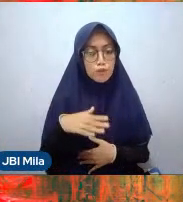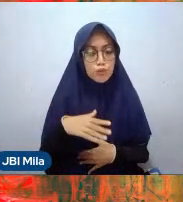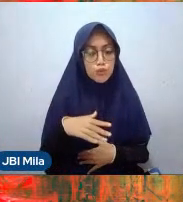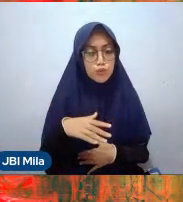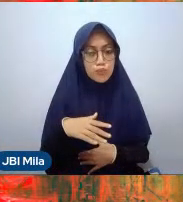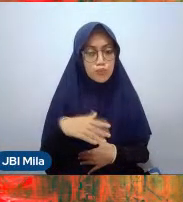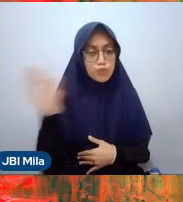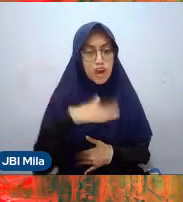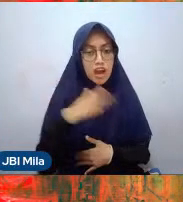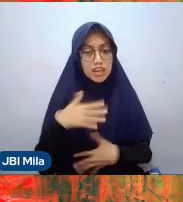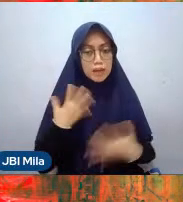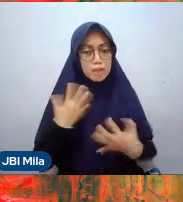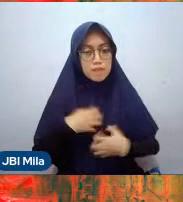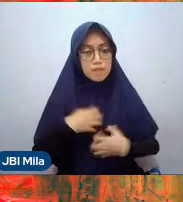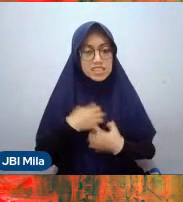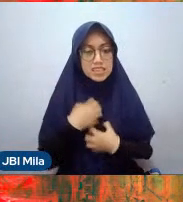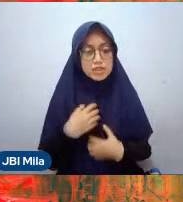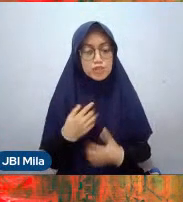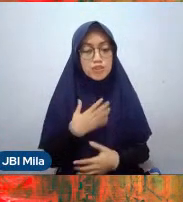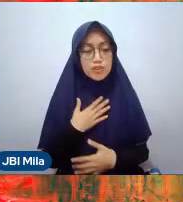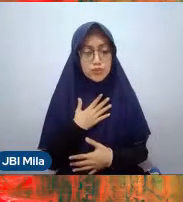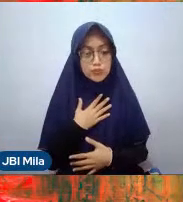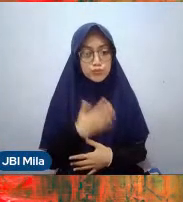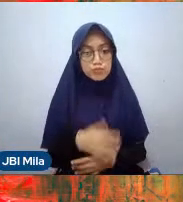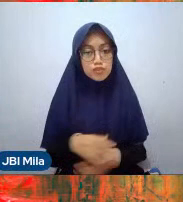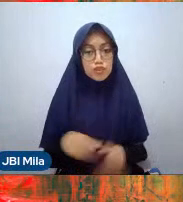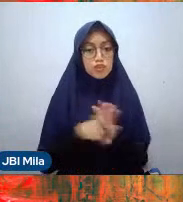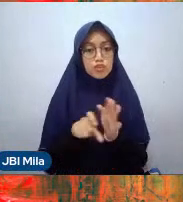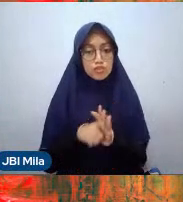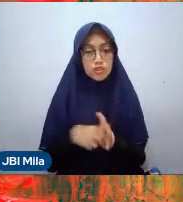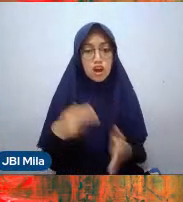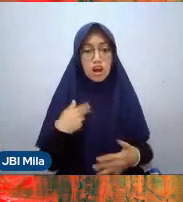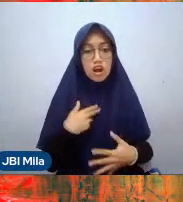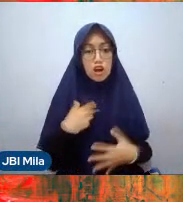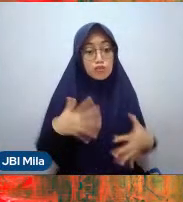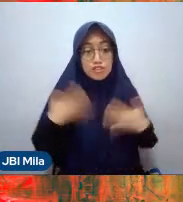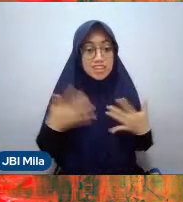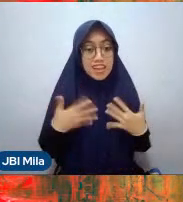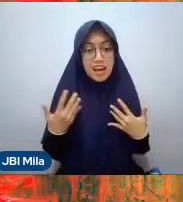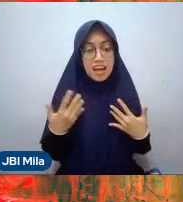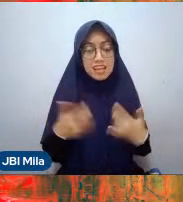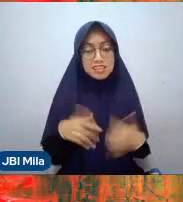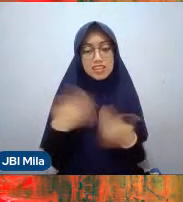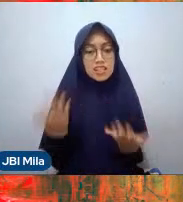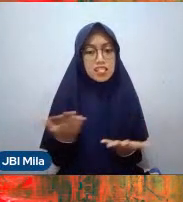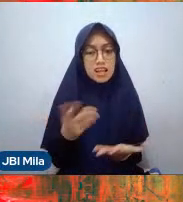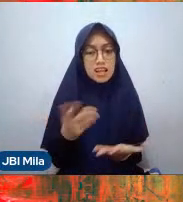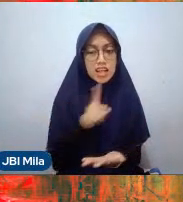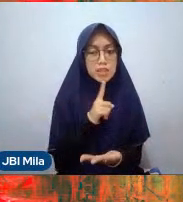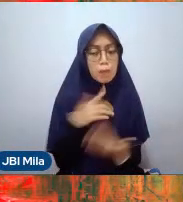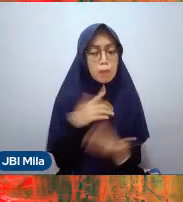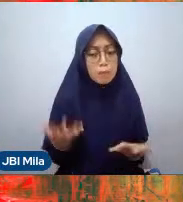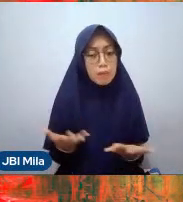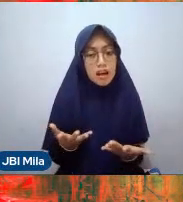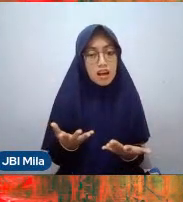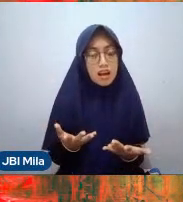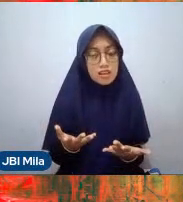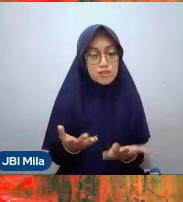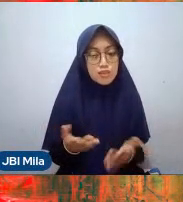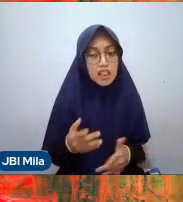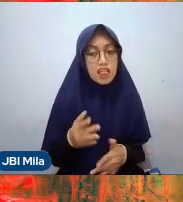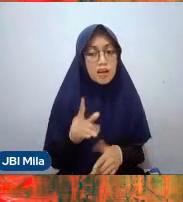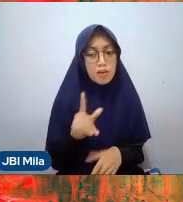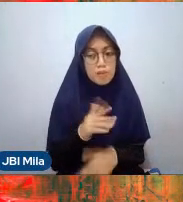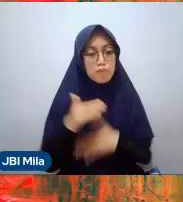perasaanku. Saya merasa senang saat. Nah, jadi dia nulis tuh. Gitu. Ini lama-lama anak tuh akan punya pattern,